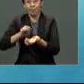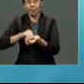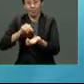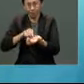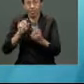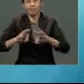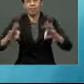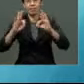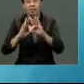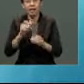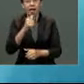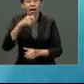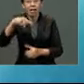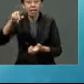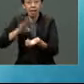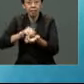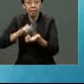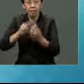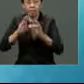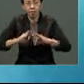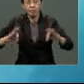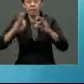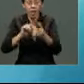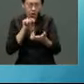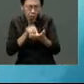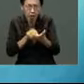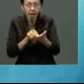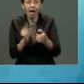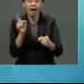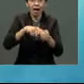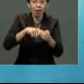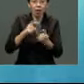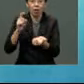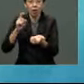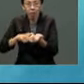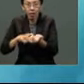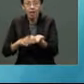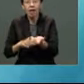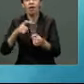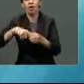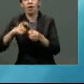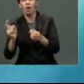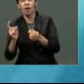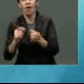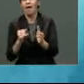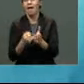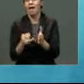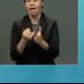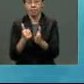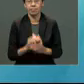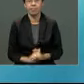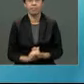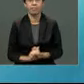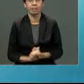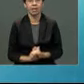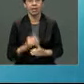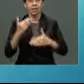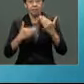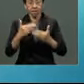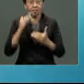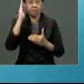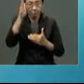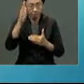เพราะว่านี่คือสิ่งที่สำคัญสำคัญมากๆที่เราจะเข้าสู่ระยะที่4กิจการกิจกรรมที่จะเกิดขึ้นใน